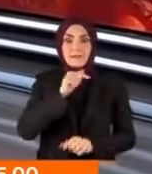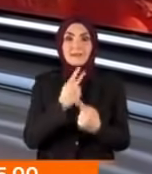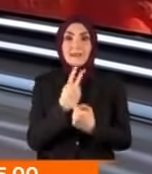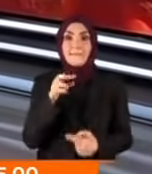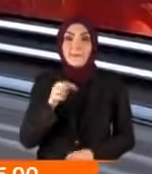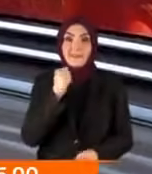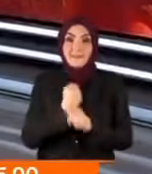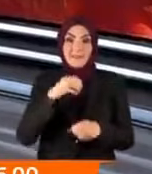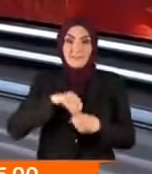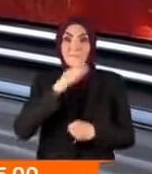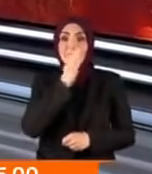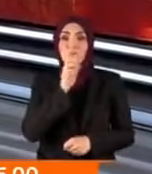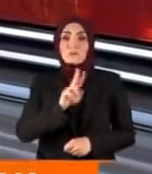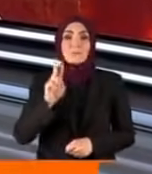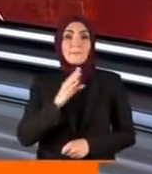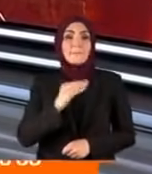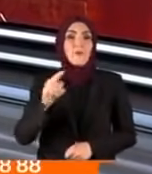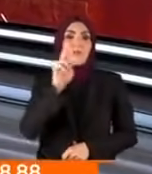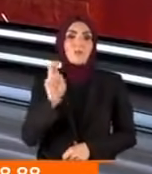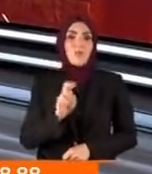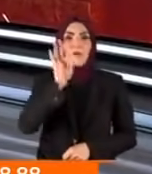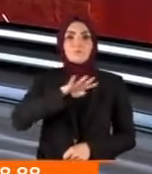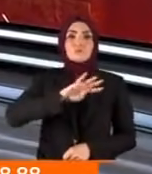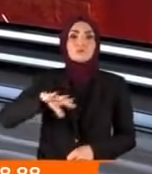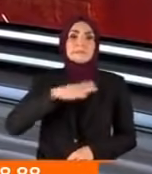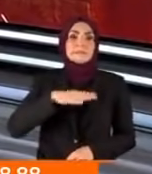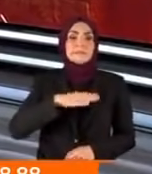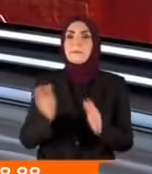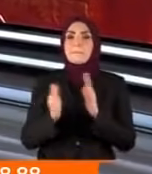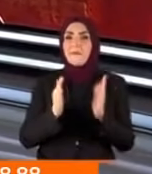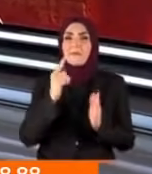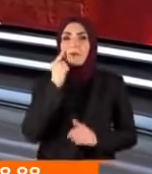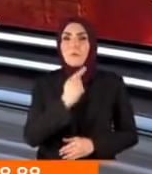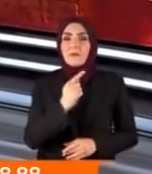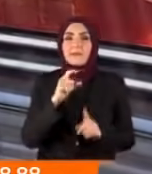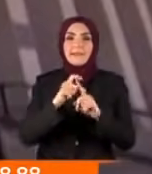dolarlık bütçe istedi. Bahane ise yine aynı, DAEŞ'le mücadele.